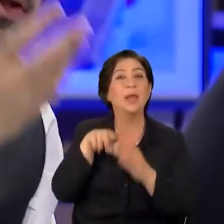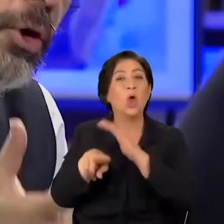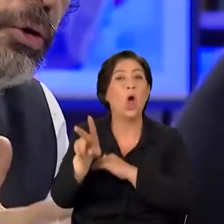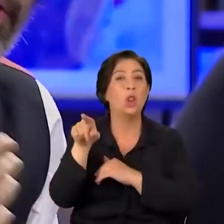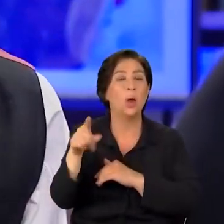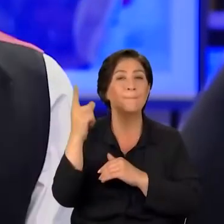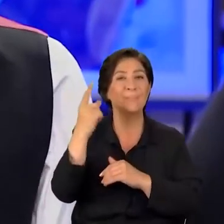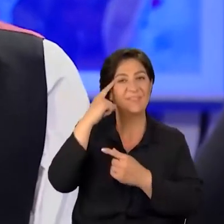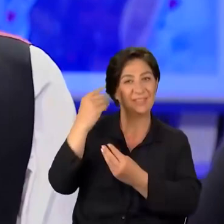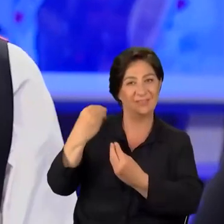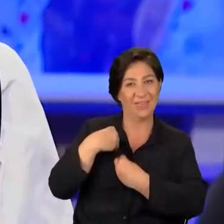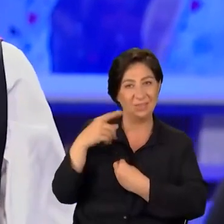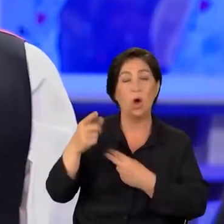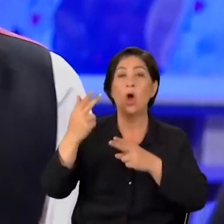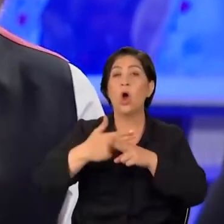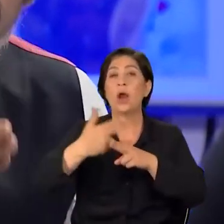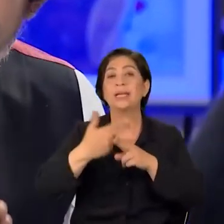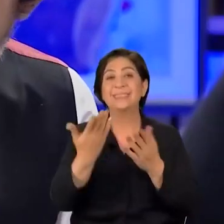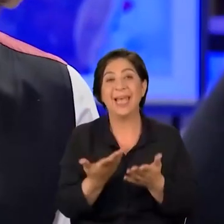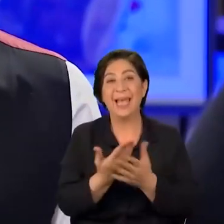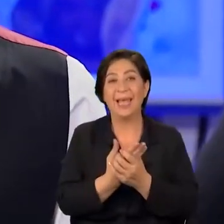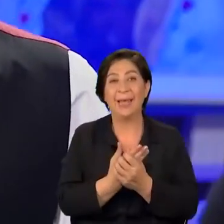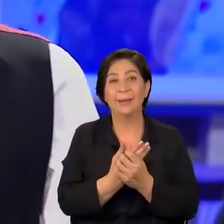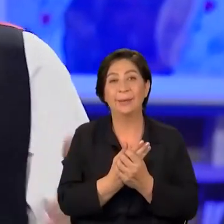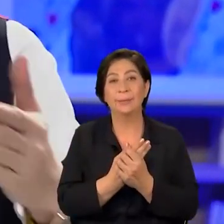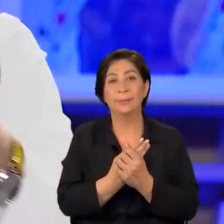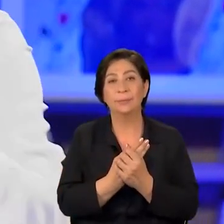romantik bir yoldu, romantik bir önermeydi. Örnekse